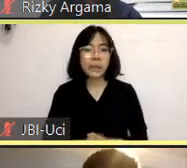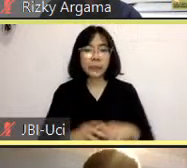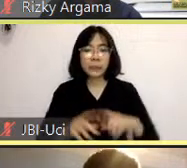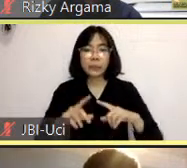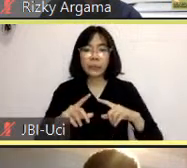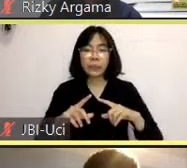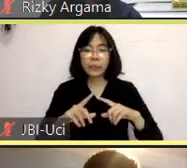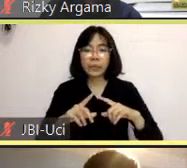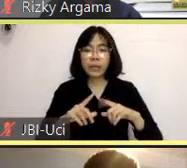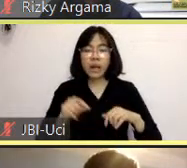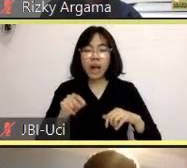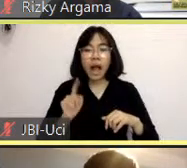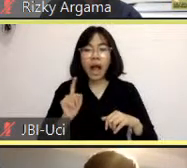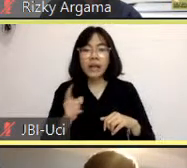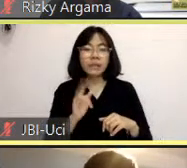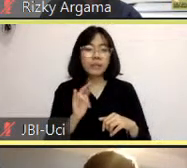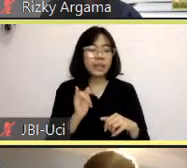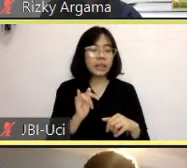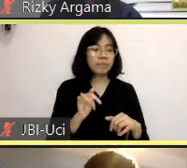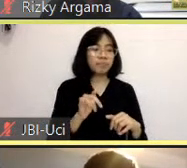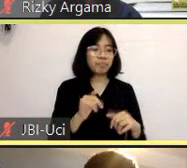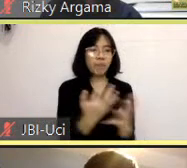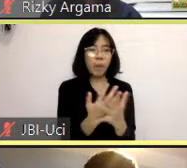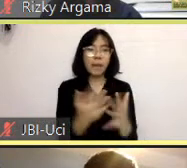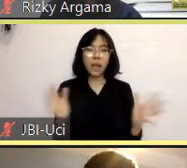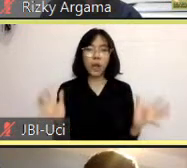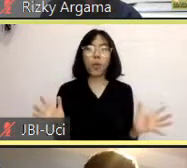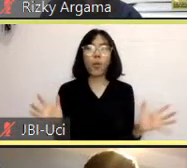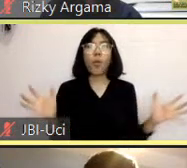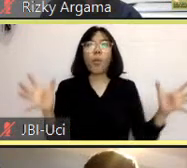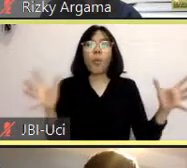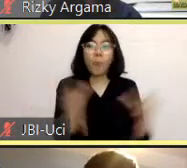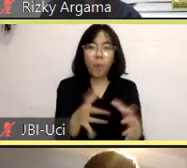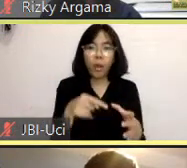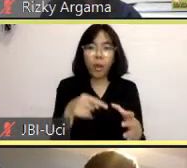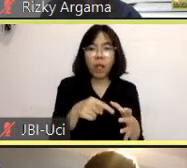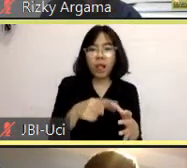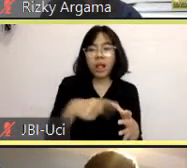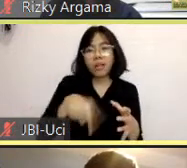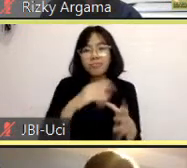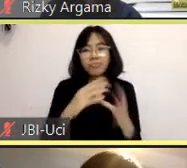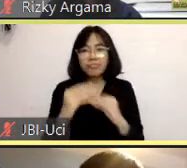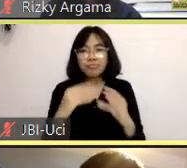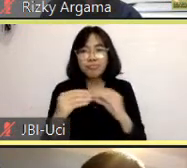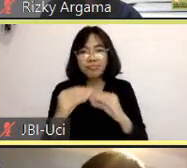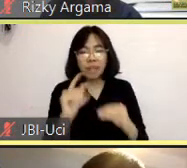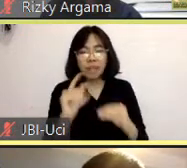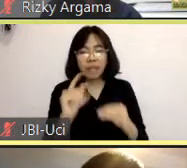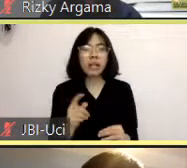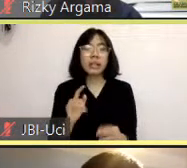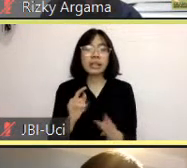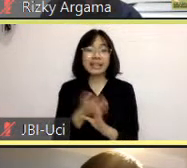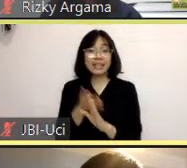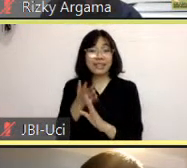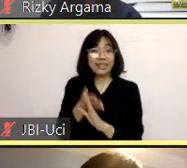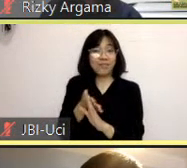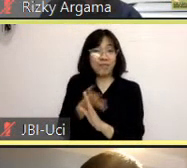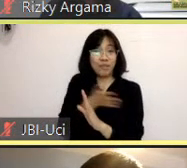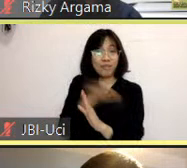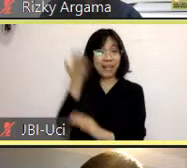dan berkumpul. Nah, sebelumnya sudah banyak dibahas tentang freedom of expression, ya. Saya